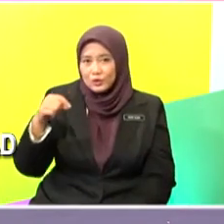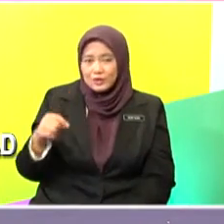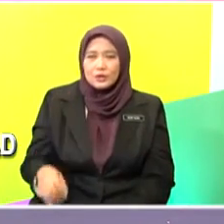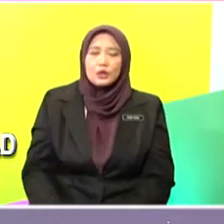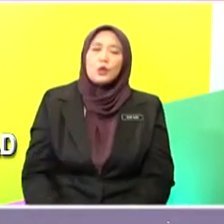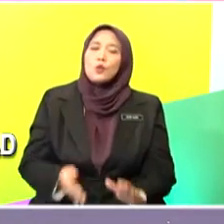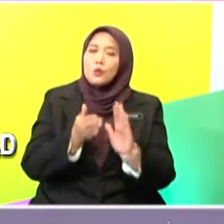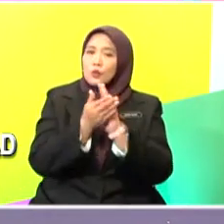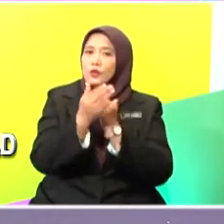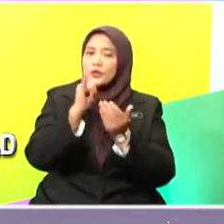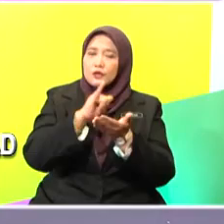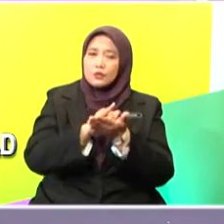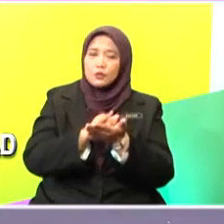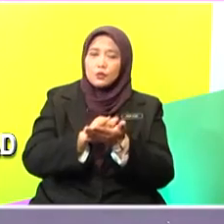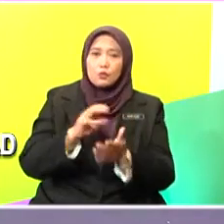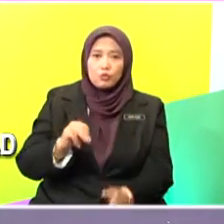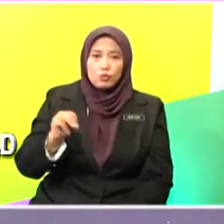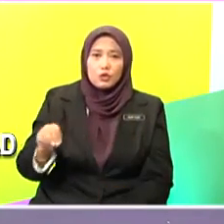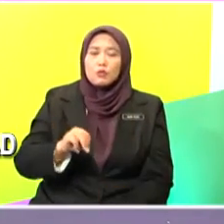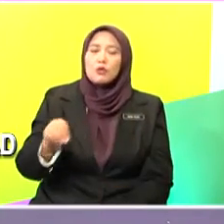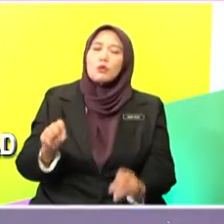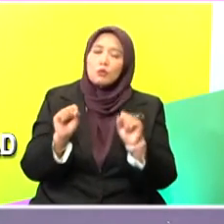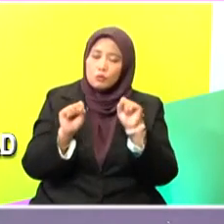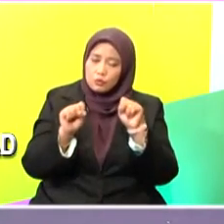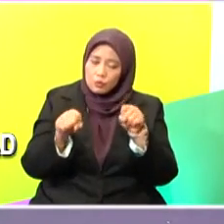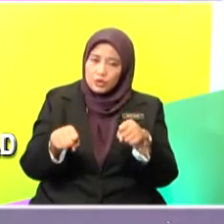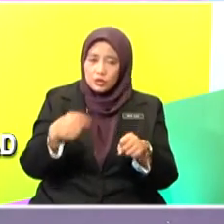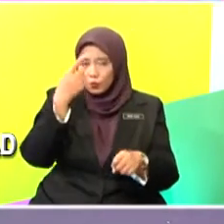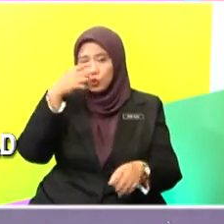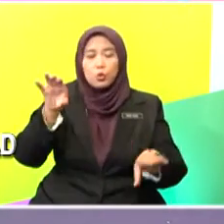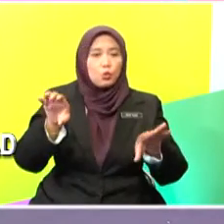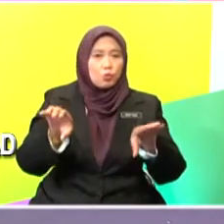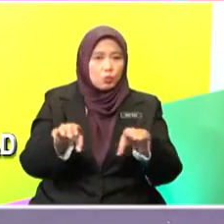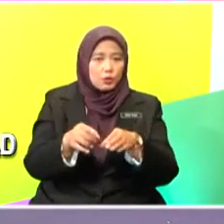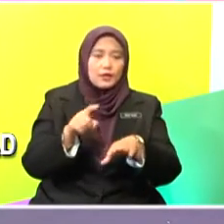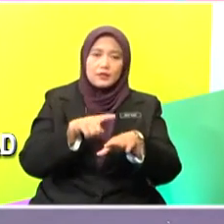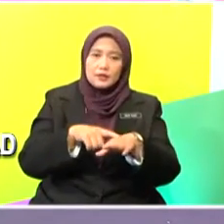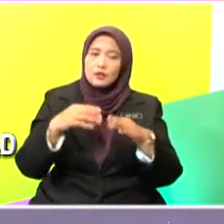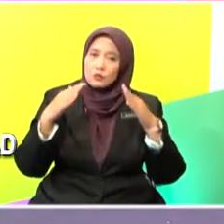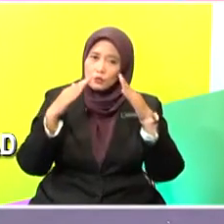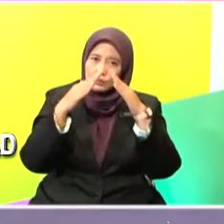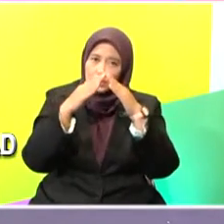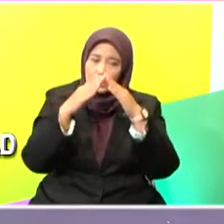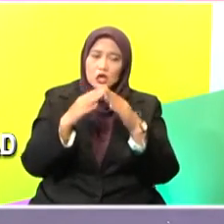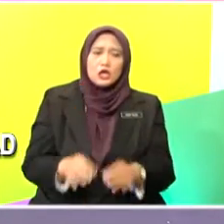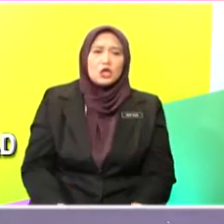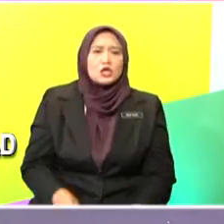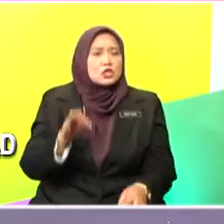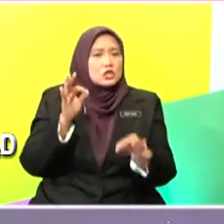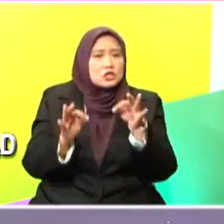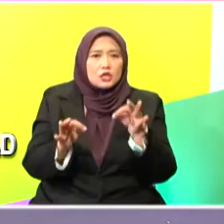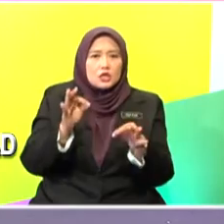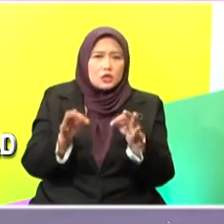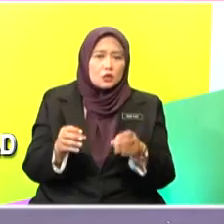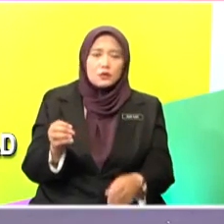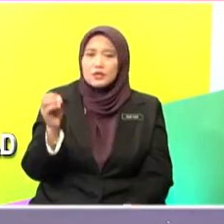rumah. Boleh buat kat rumah. Latih. Kalau tak boleh nak tulis lagi, guna pen. Guna pensel, mungkin